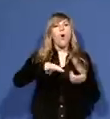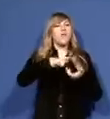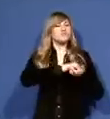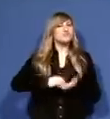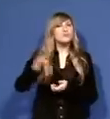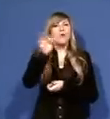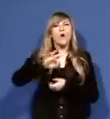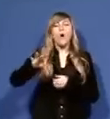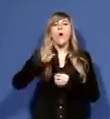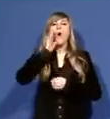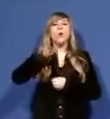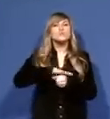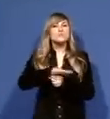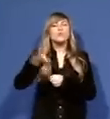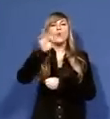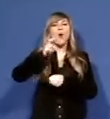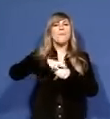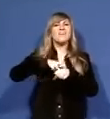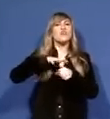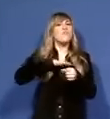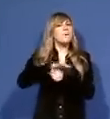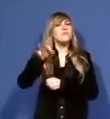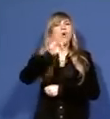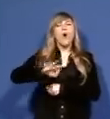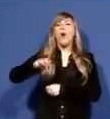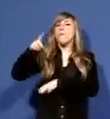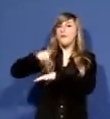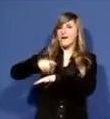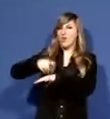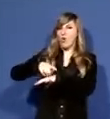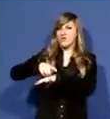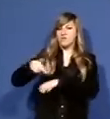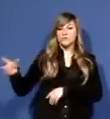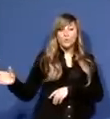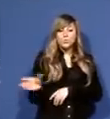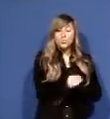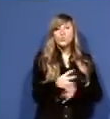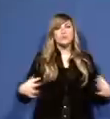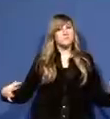di famiglia, alla parrocchia, entità in sinergia e collaborazione tra di loro.